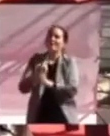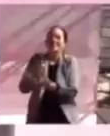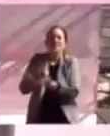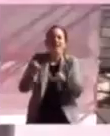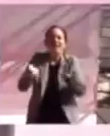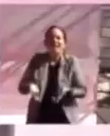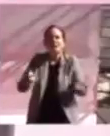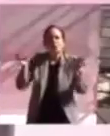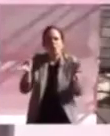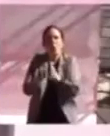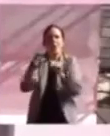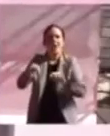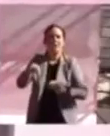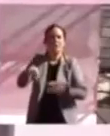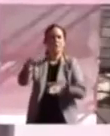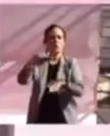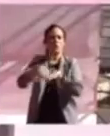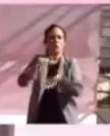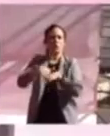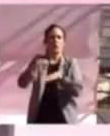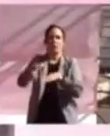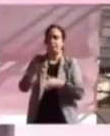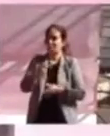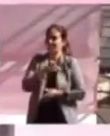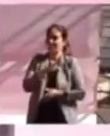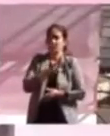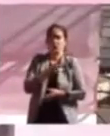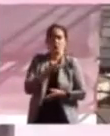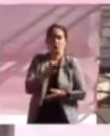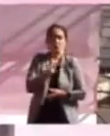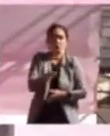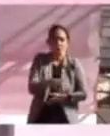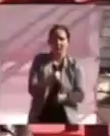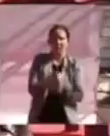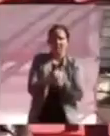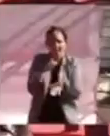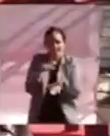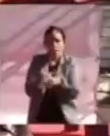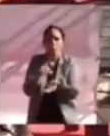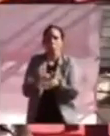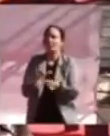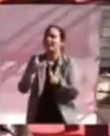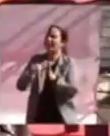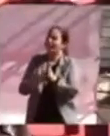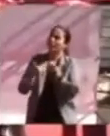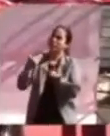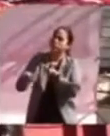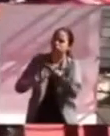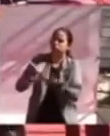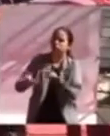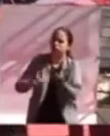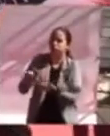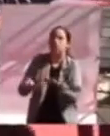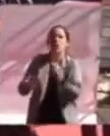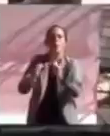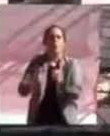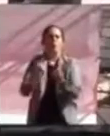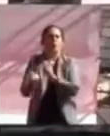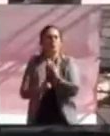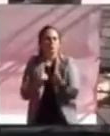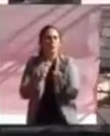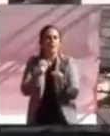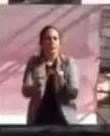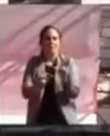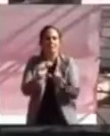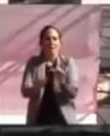maniera intelligente le risorse che ci sono perché poi il tempo passa possono cambiare le dinamiche possono succedere altre cose ma